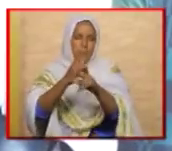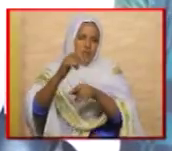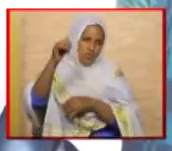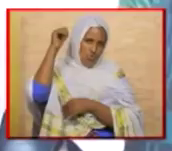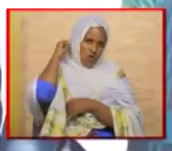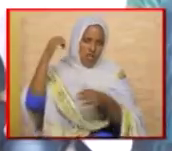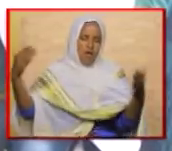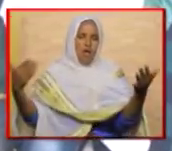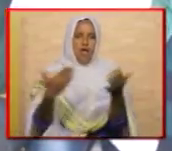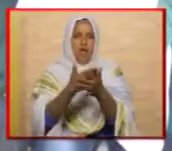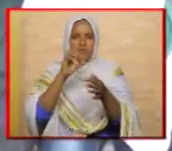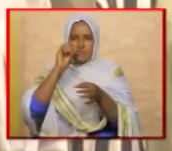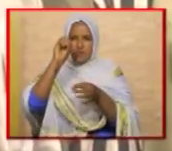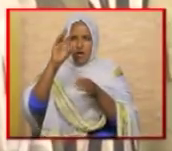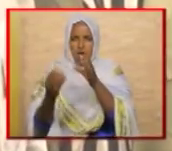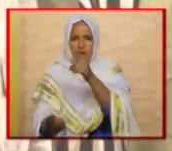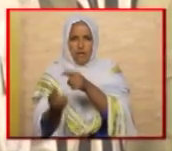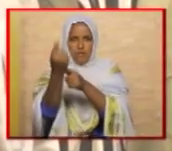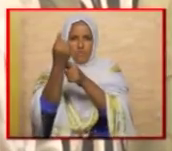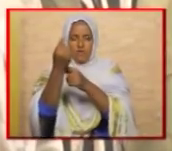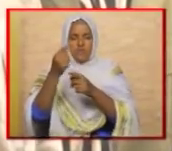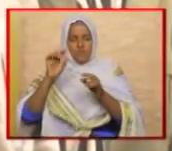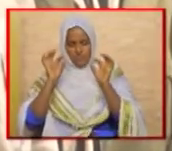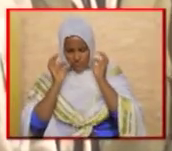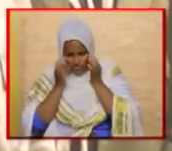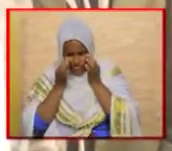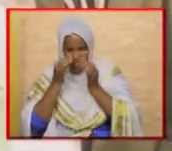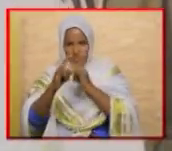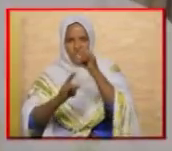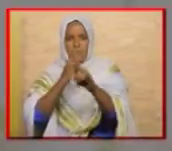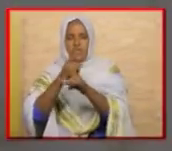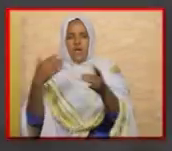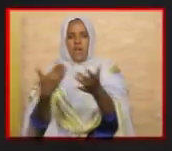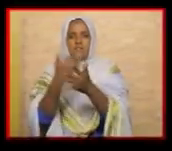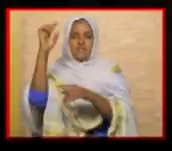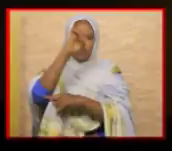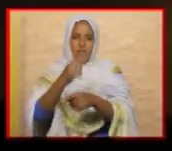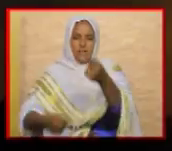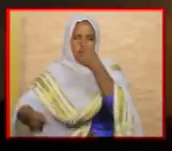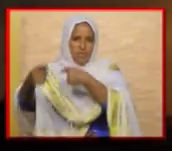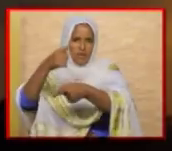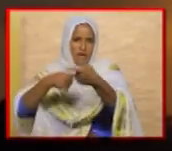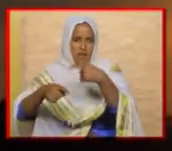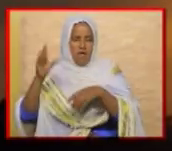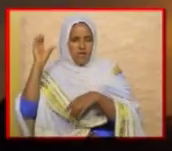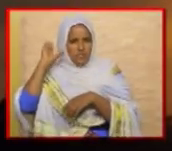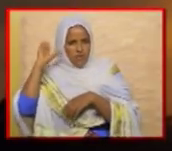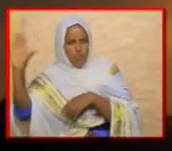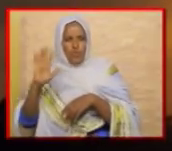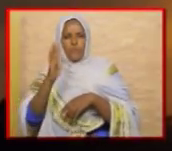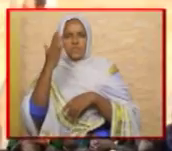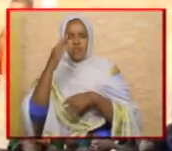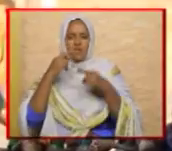ከዘመናት ኋላ አዲስ ጻይ ሊወጣ በርጅና ዘመኔ አዲስ ቀን ሊመጣ